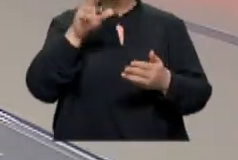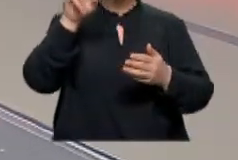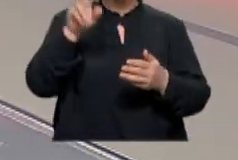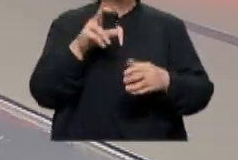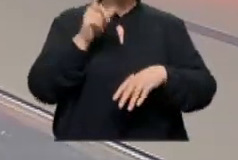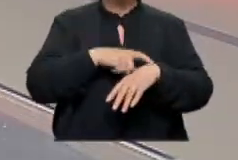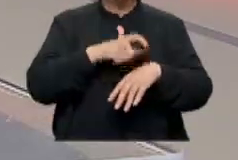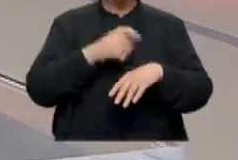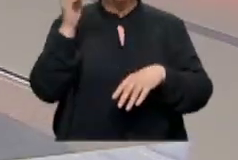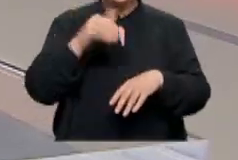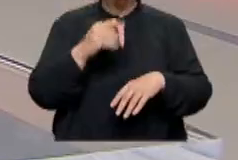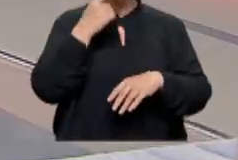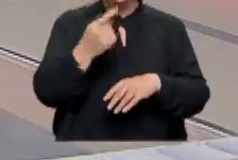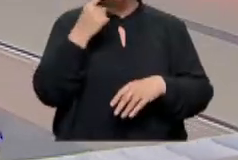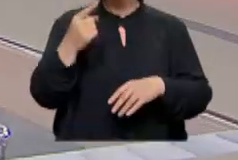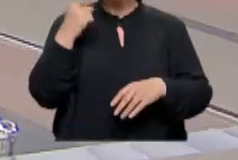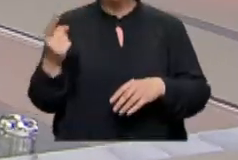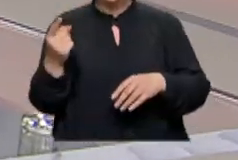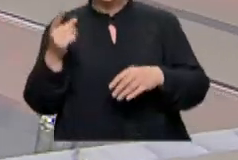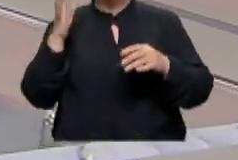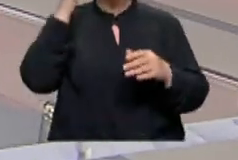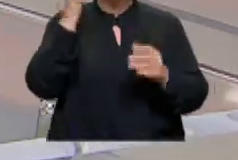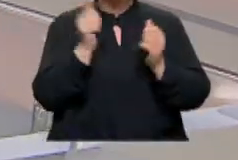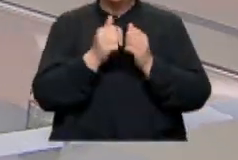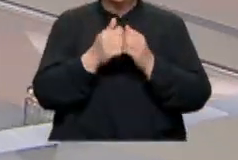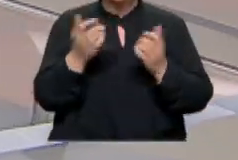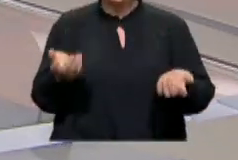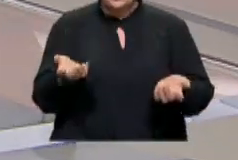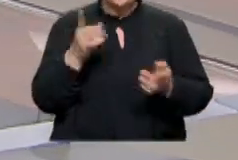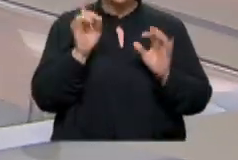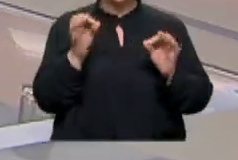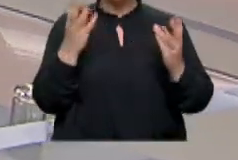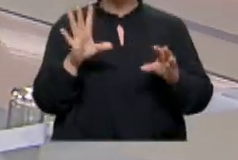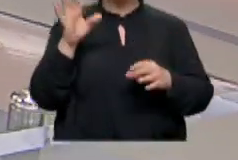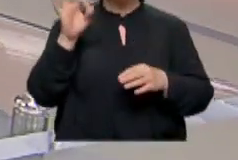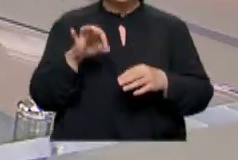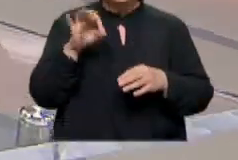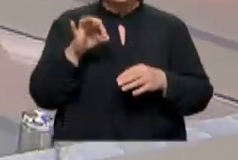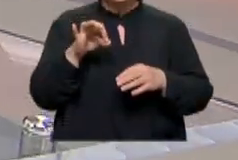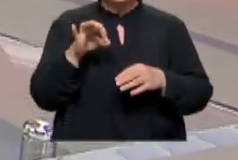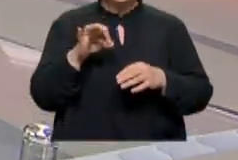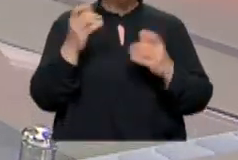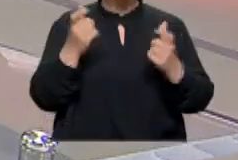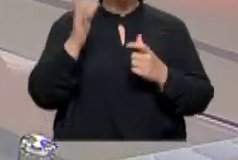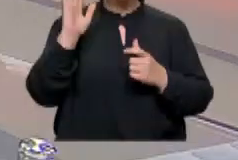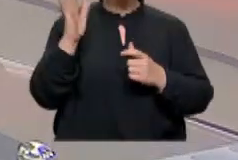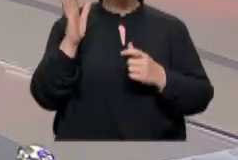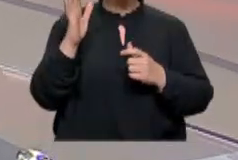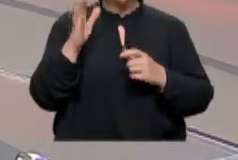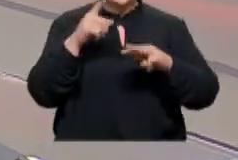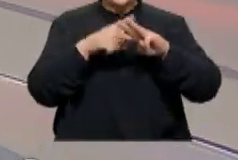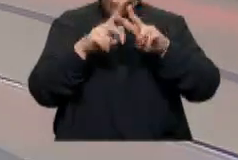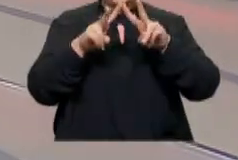iftar saatleri geldiğinde ezanla birlikte, ama öyle olmuyor. Şimdi nereye gidiyoruz?